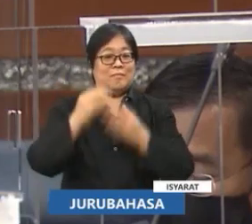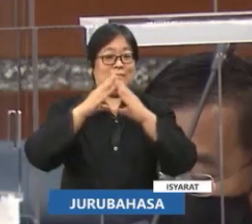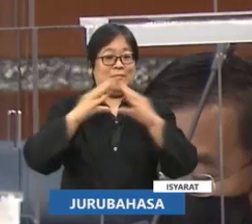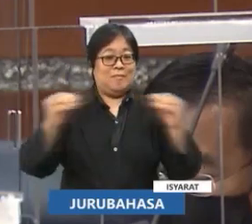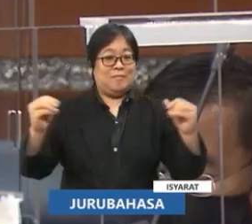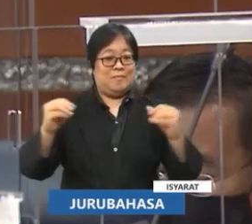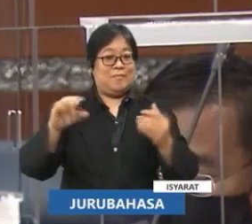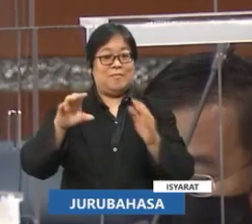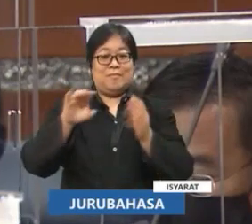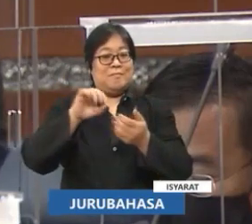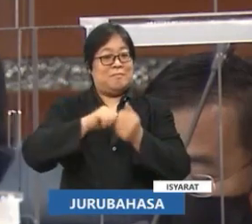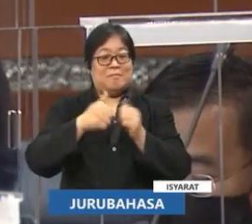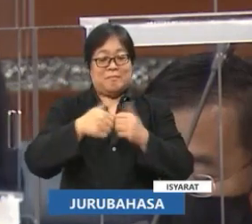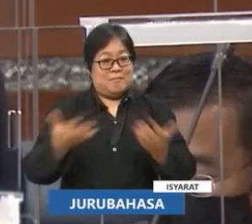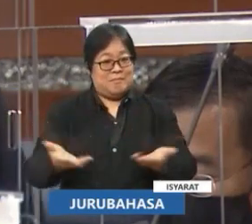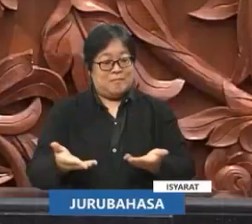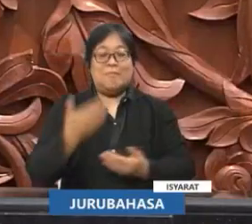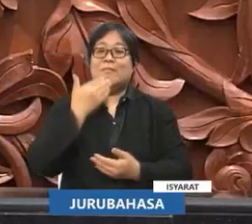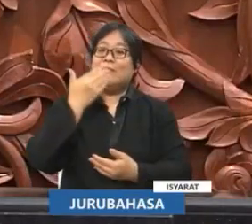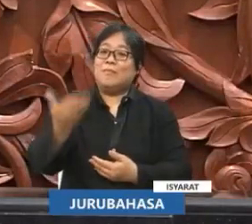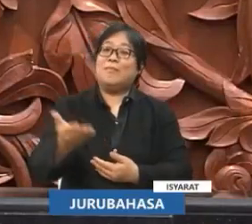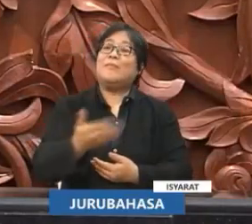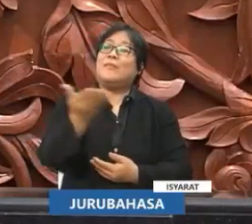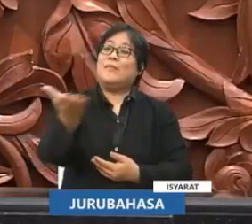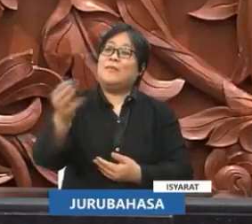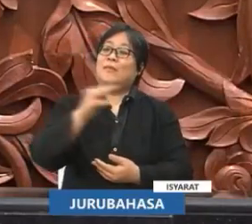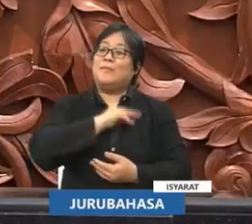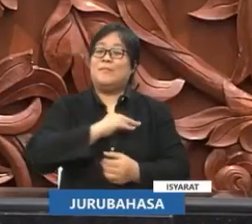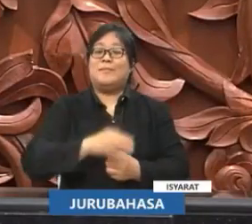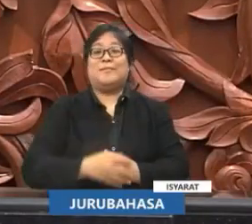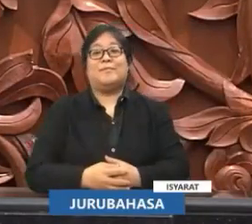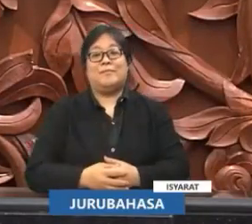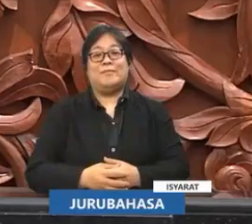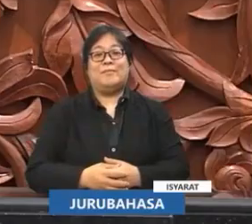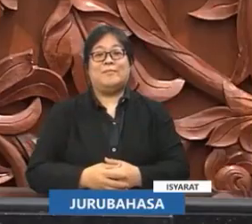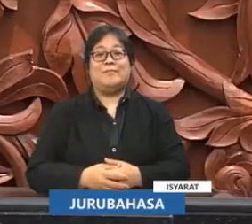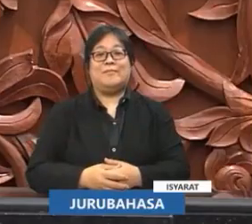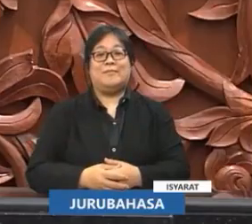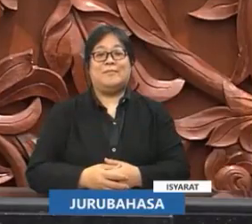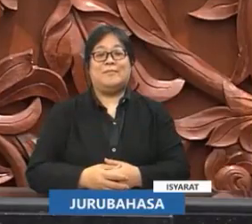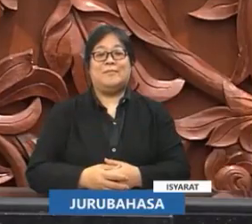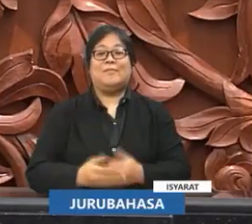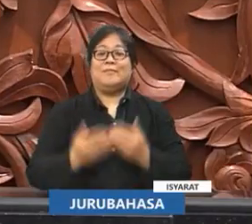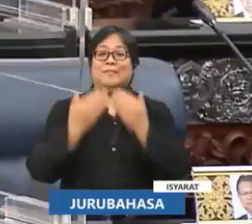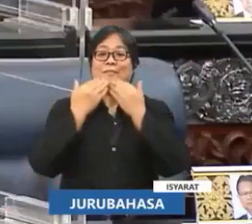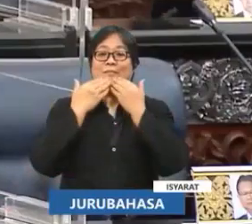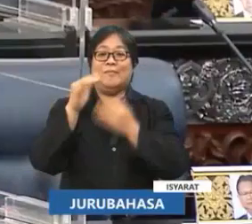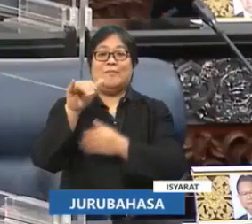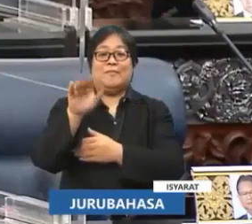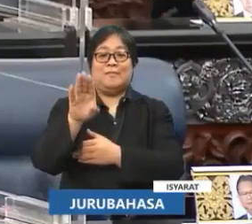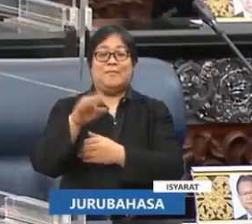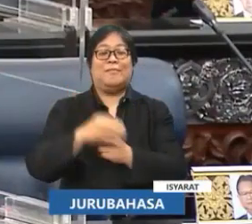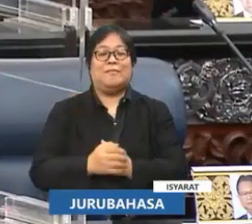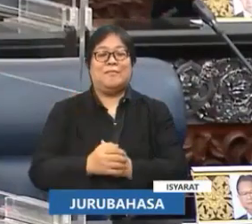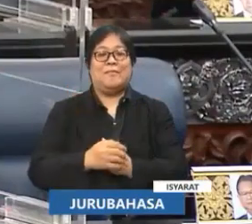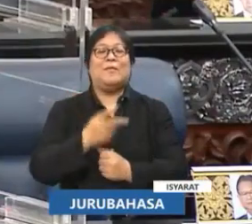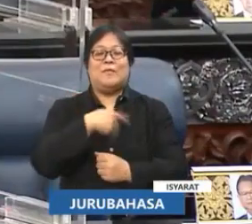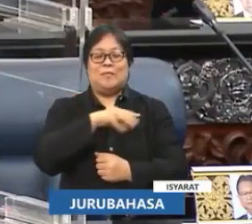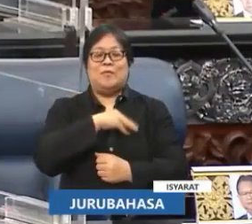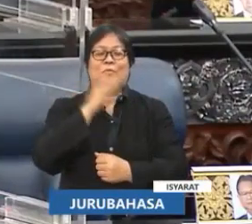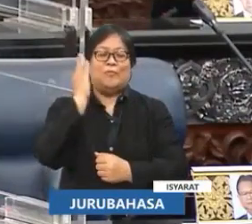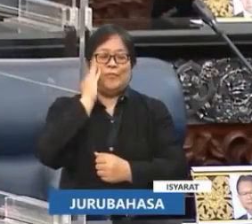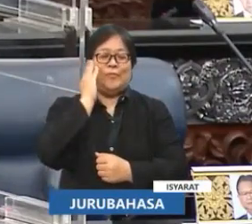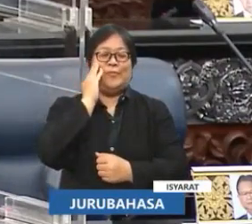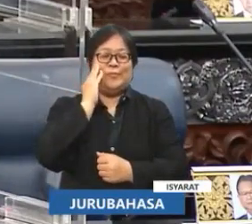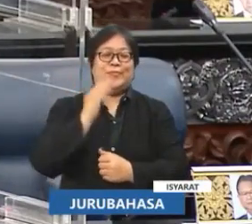isu seperti ini? Terima kasih. Terima kasih Julau. Sila, Menteri. Terima kasih, Bu Ahmad. Kementerian sedar tentang